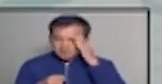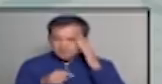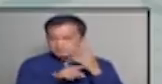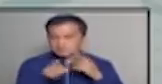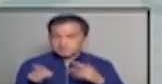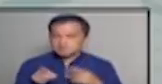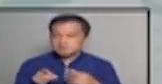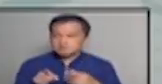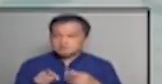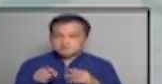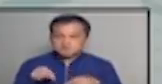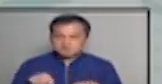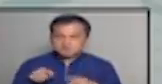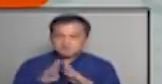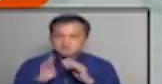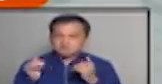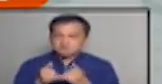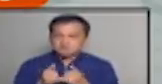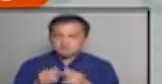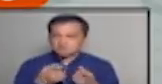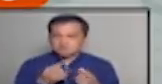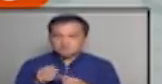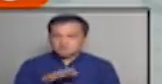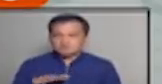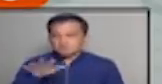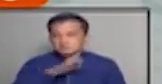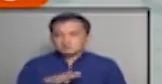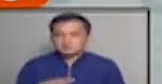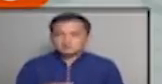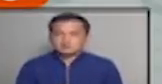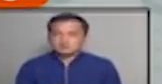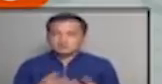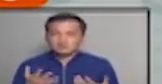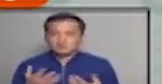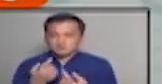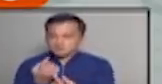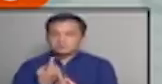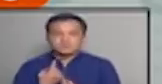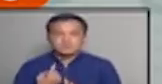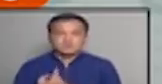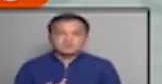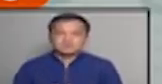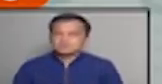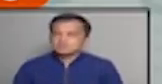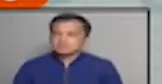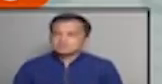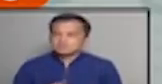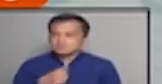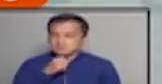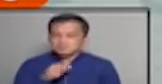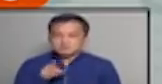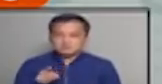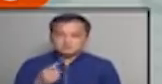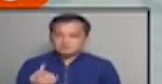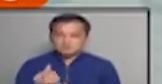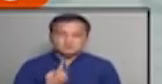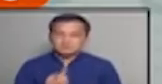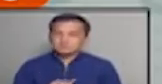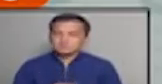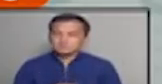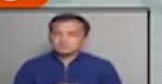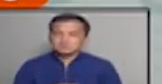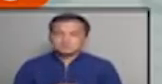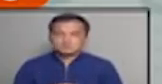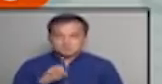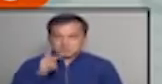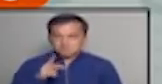alam dito sa barangay na yung ginawa nila. Pero walang nagpunta po. Hindi raw po sila pupunta. Okay.